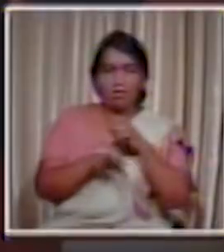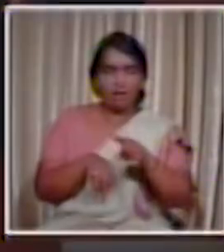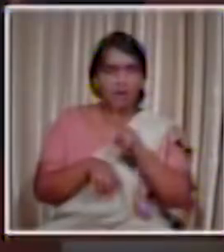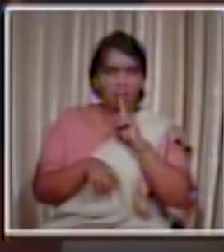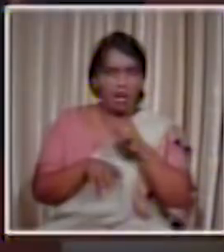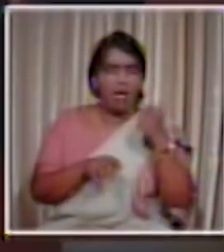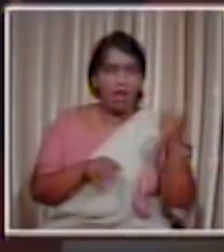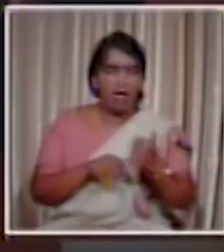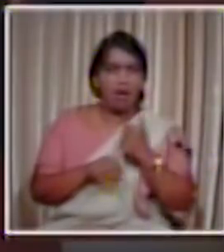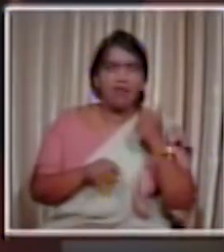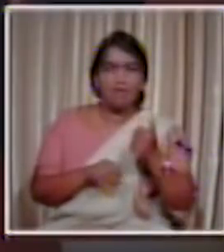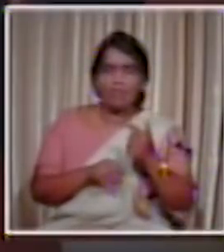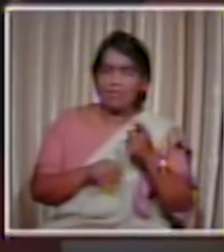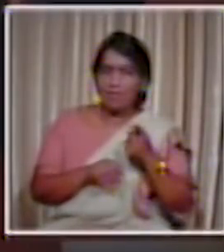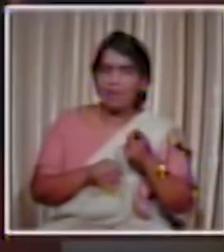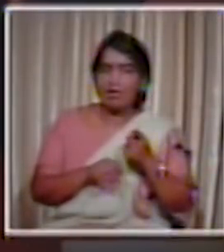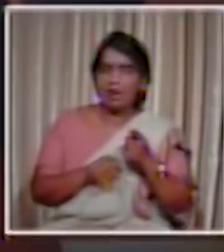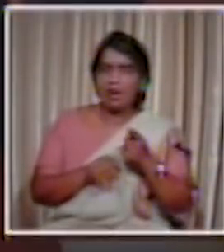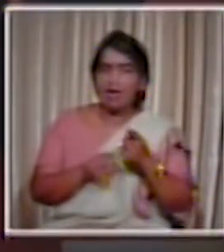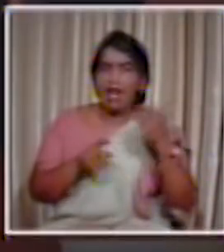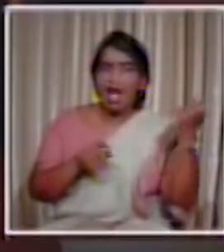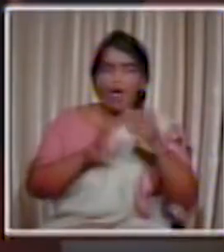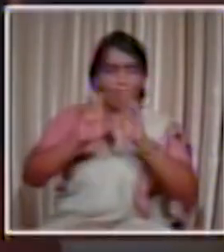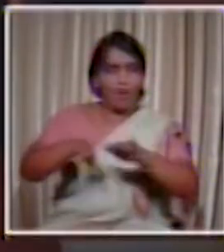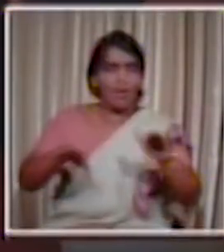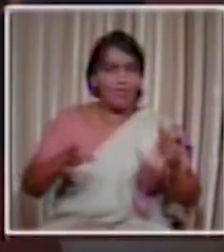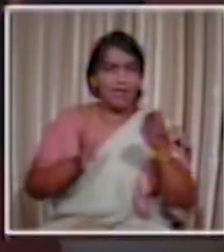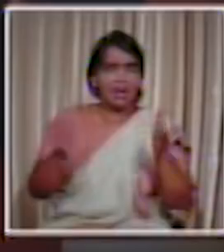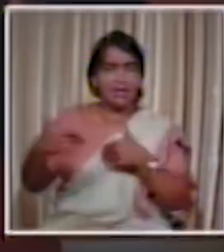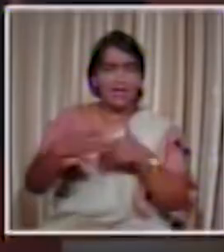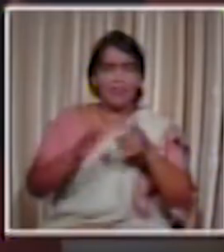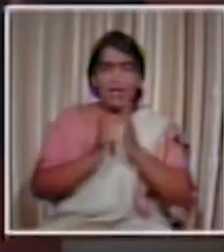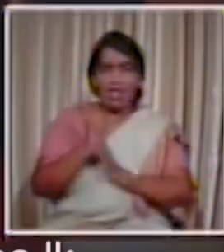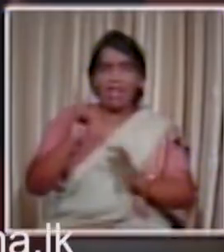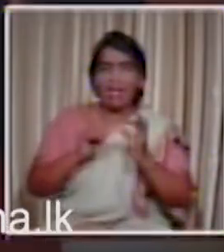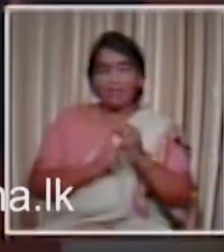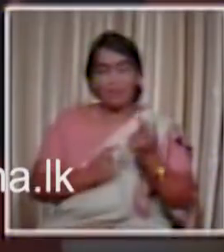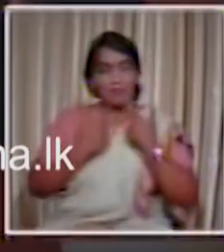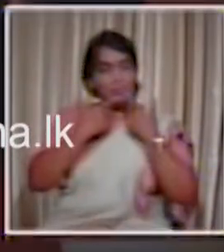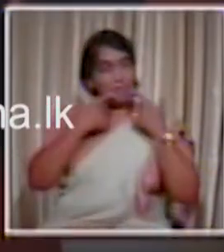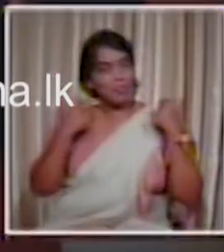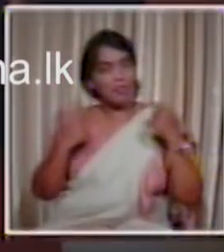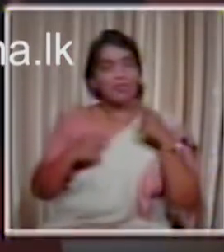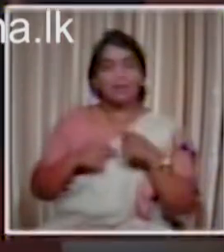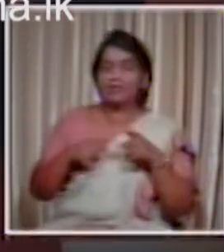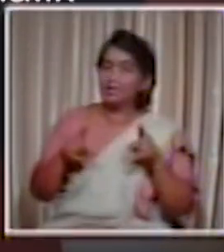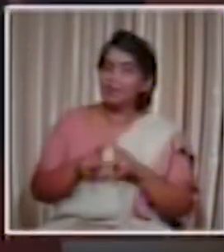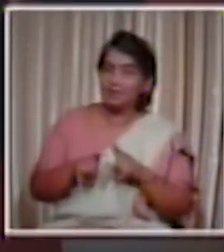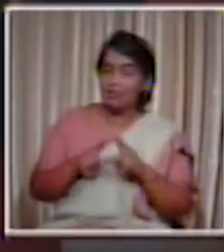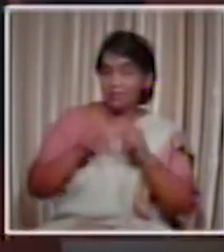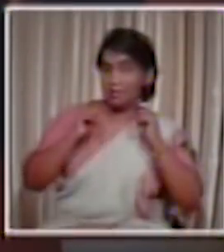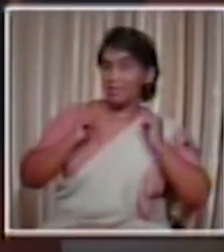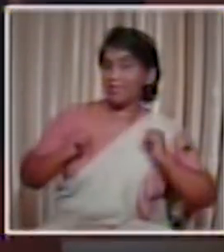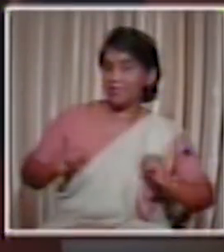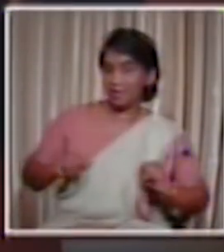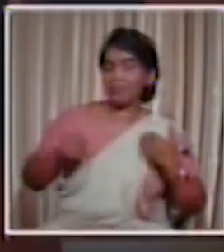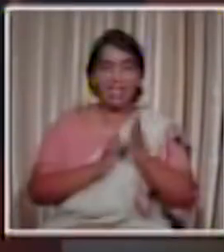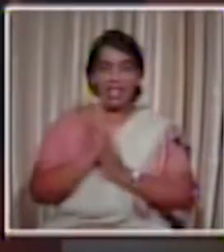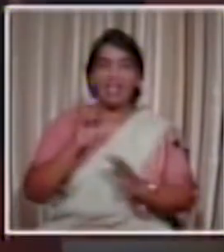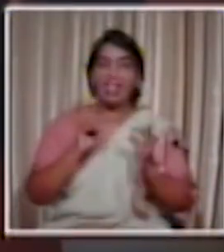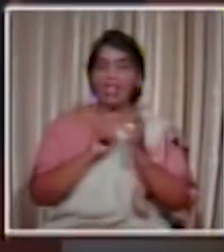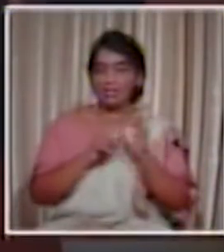තියෙනවා. අලුතෙන් අර කිරි පැටව ටිකක් දැන් කැබිනට් ඇමතිවරු හැටියට බොහොම උජාරුවෙන් බොහොම ආඩම්බරෙන් දැන් ඉඳගෙන